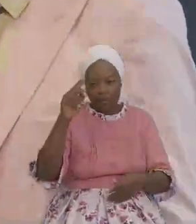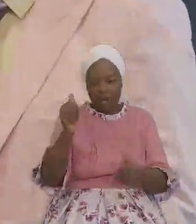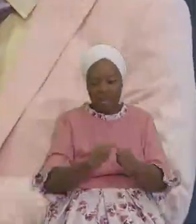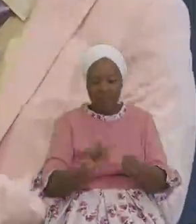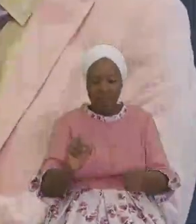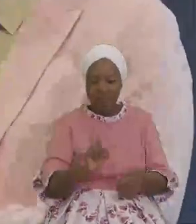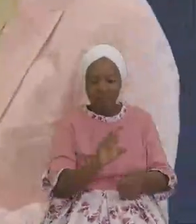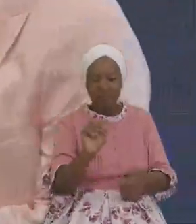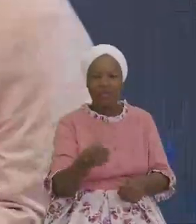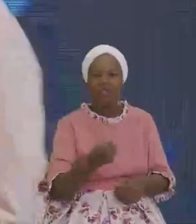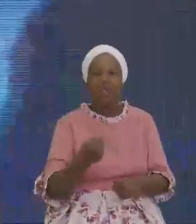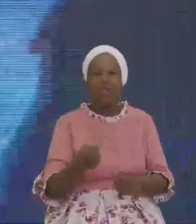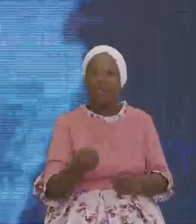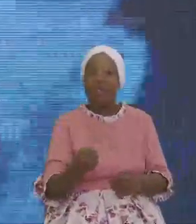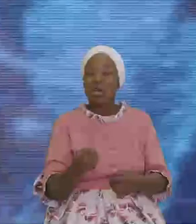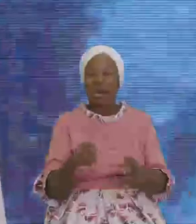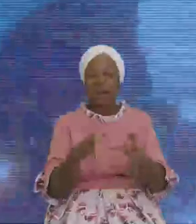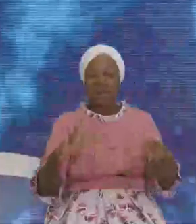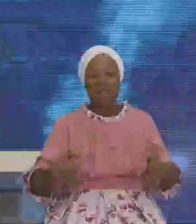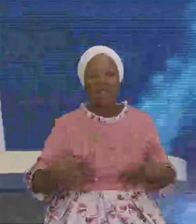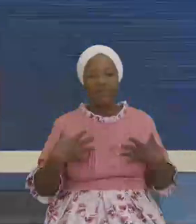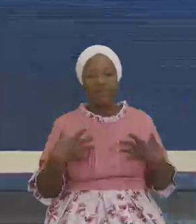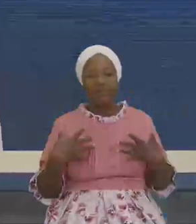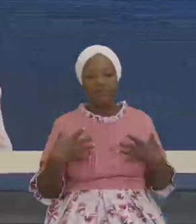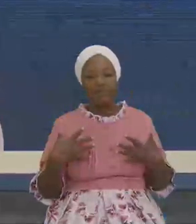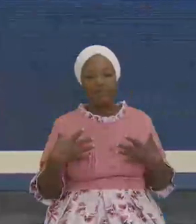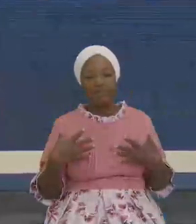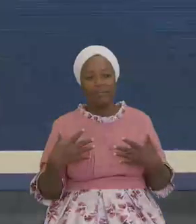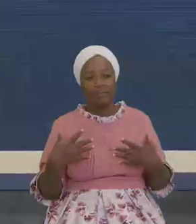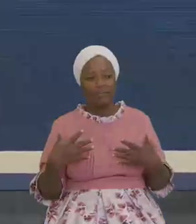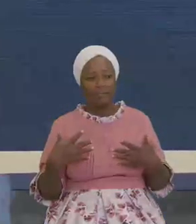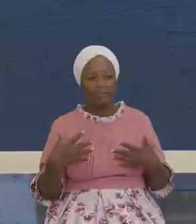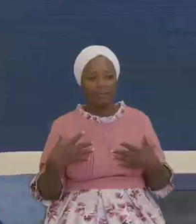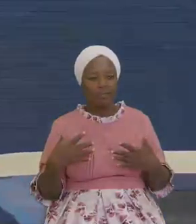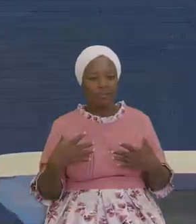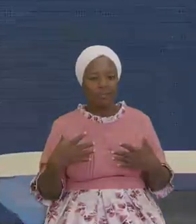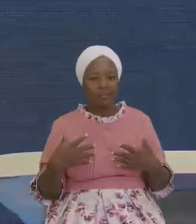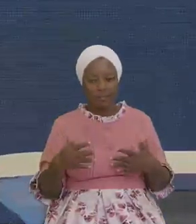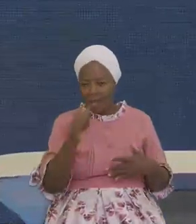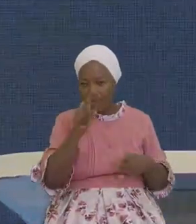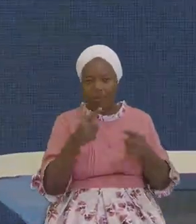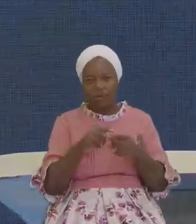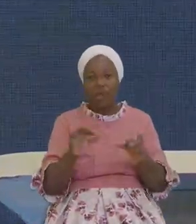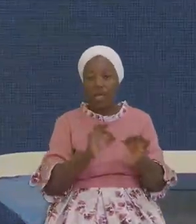La provision divine pour la vie abondante de tous.